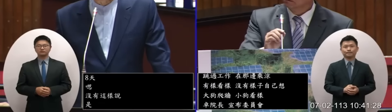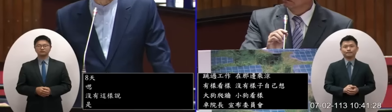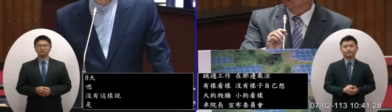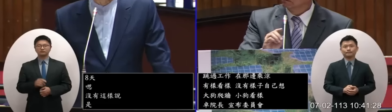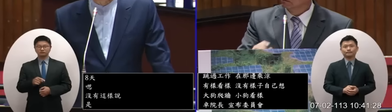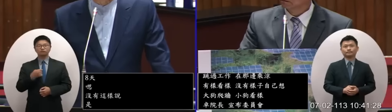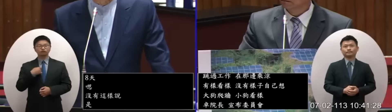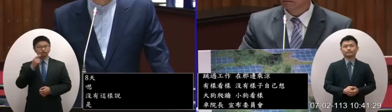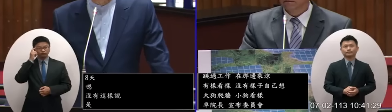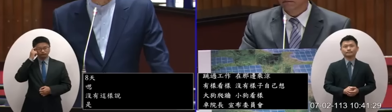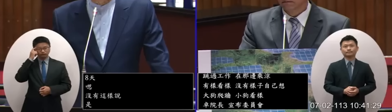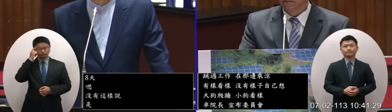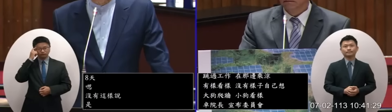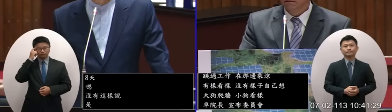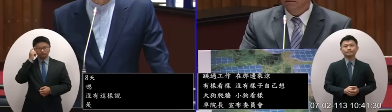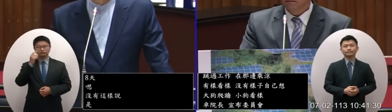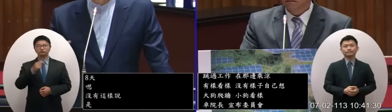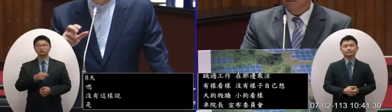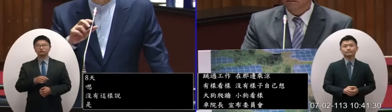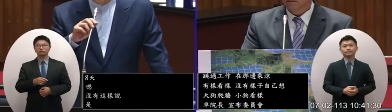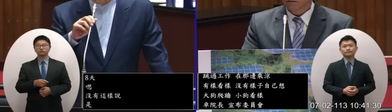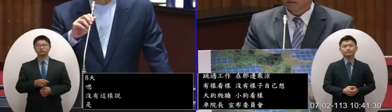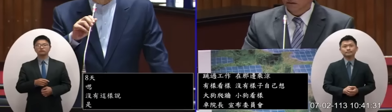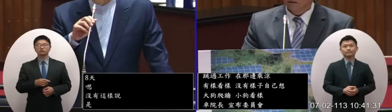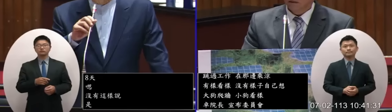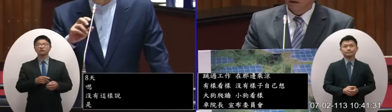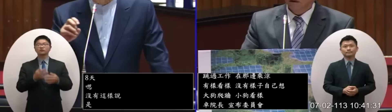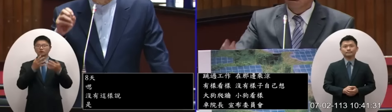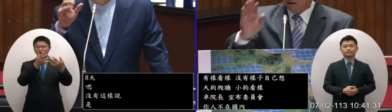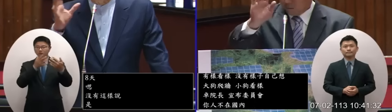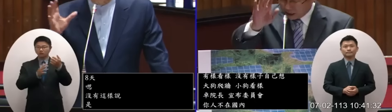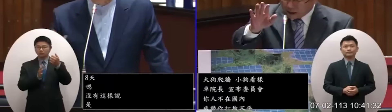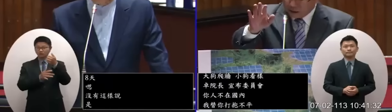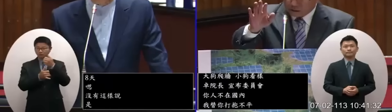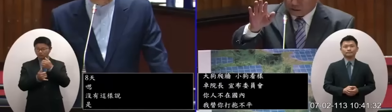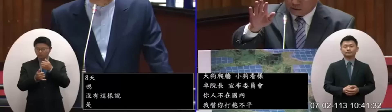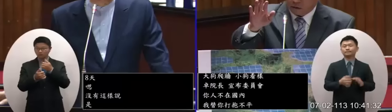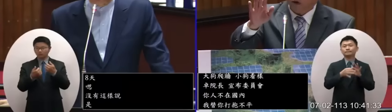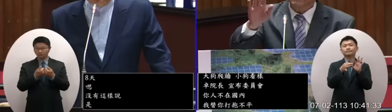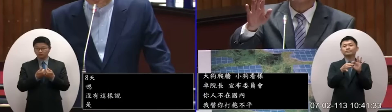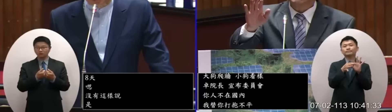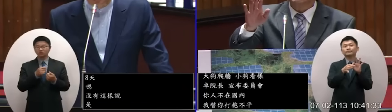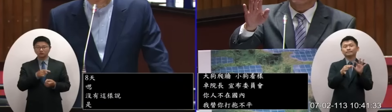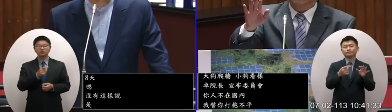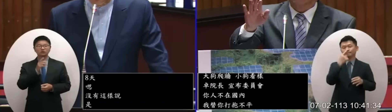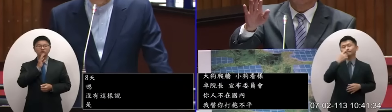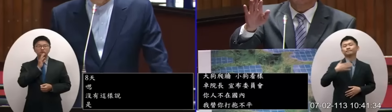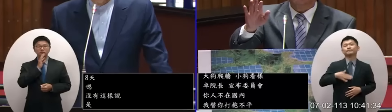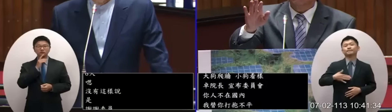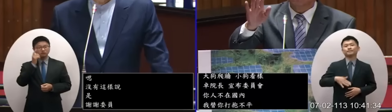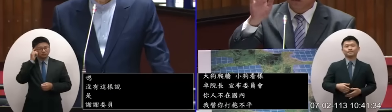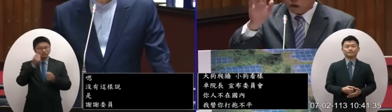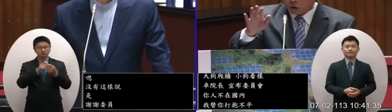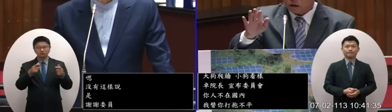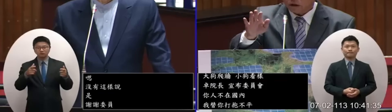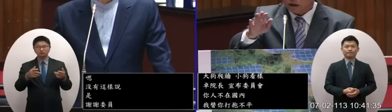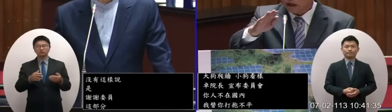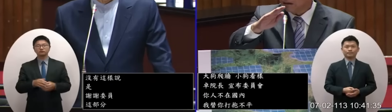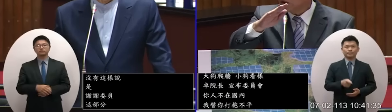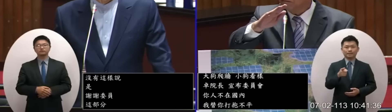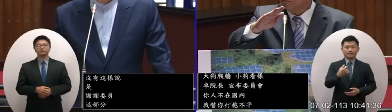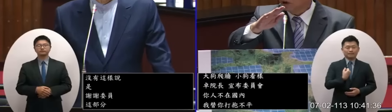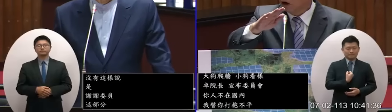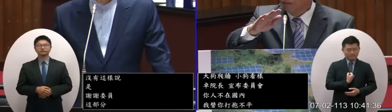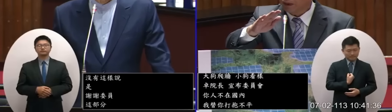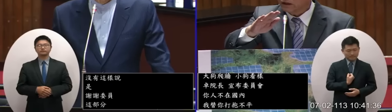想所有的这个大家哦，这个咨询委员的意思，就是讲形成一个大家共识 啦。我了解啦，吼，有委屈